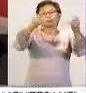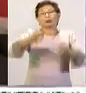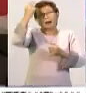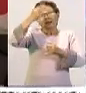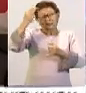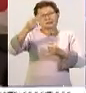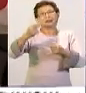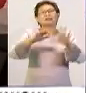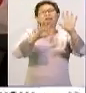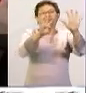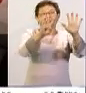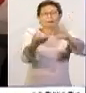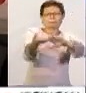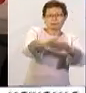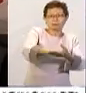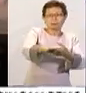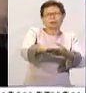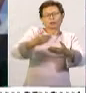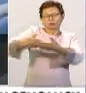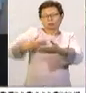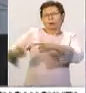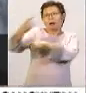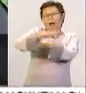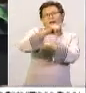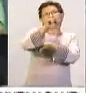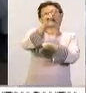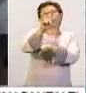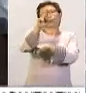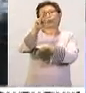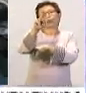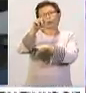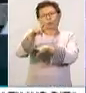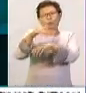juga, 9 meninggal dunia sebelum hari wukuf Isnin lepas.